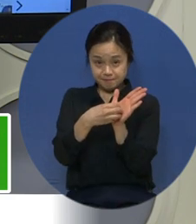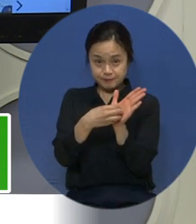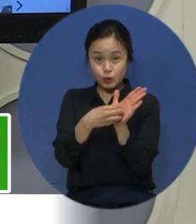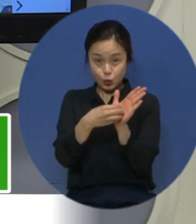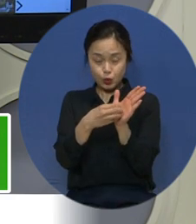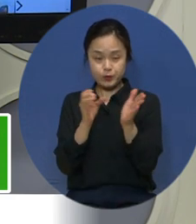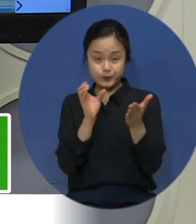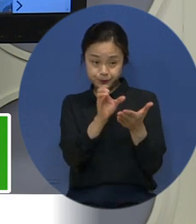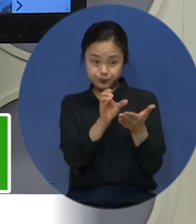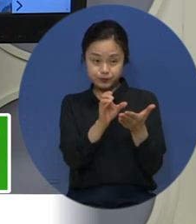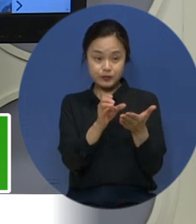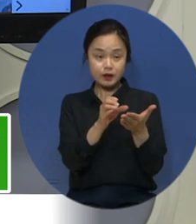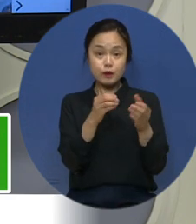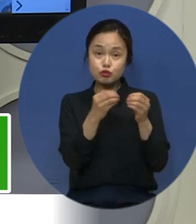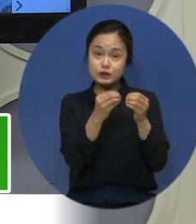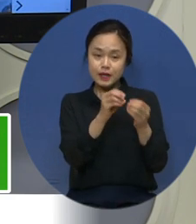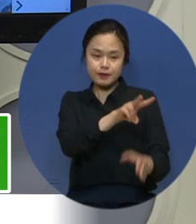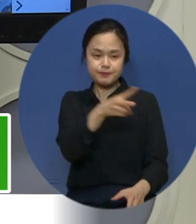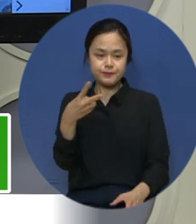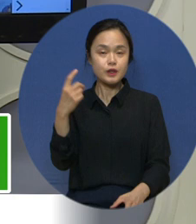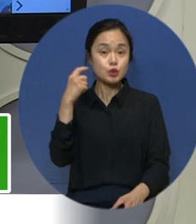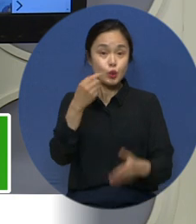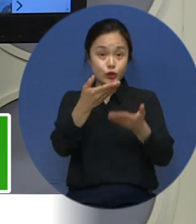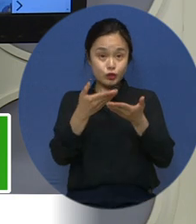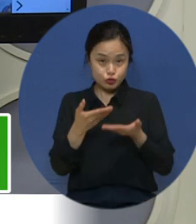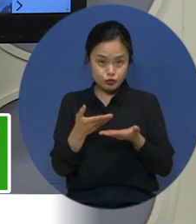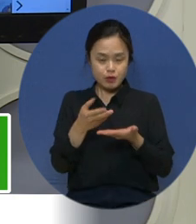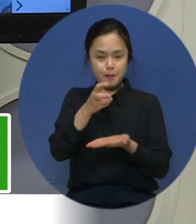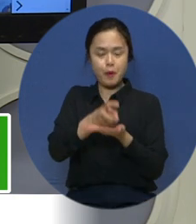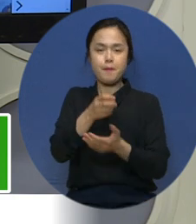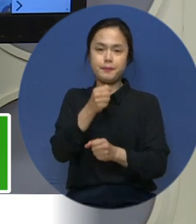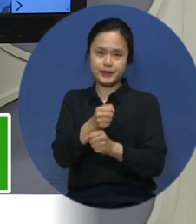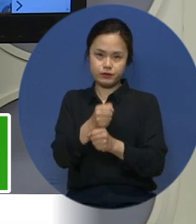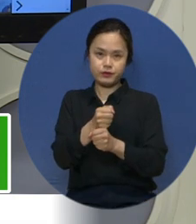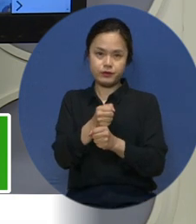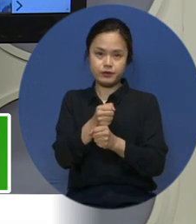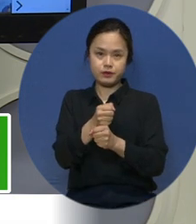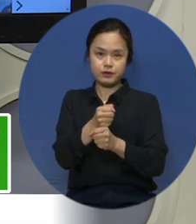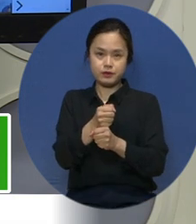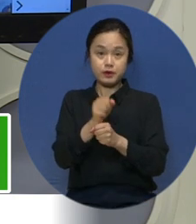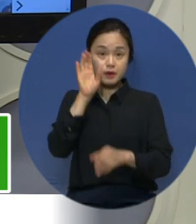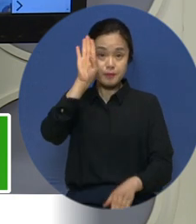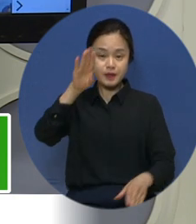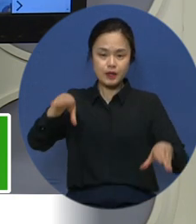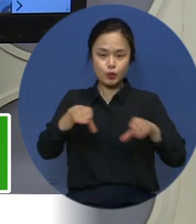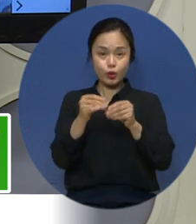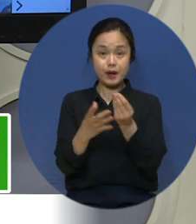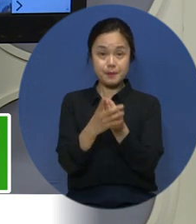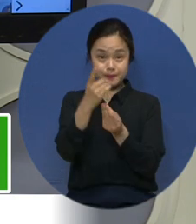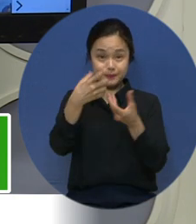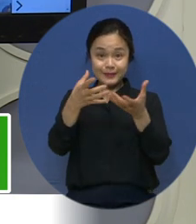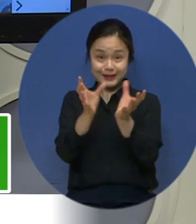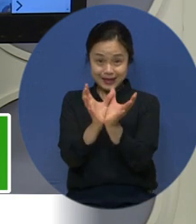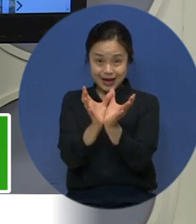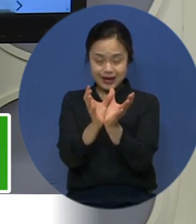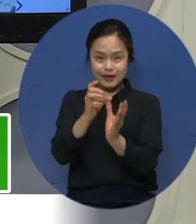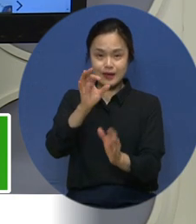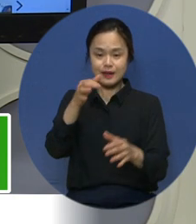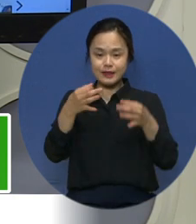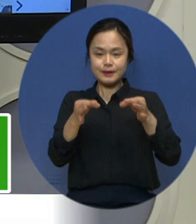용 코드의 표시를 의무화하는 법안이 추진됩니다 미래 통합 딴 김이지 의원은 지난 8일